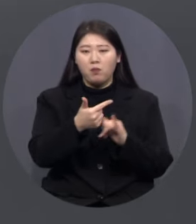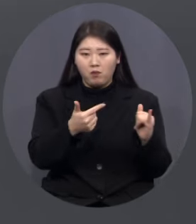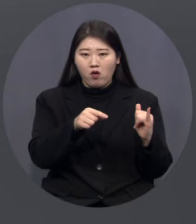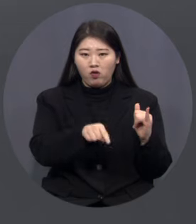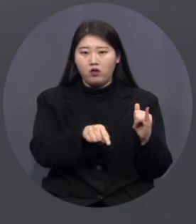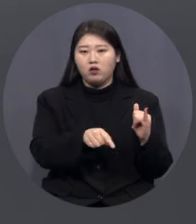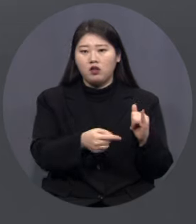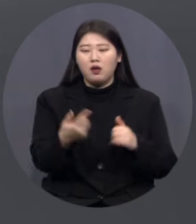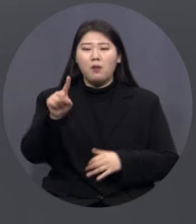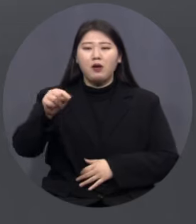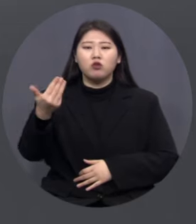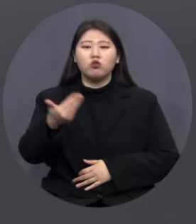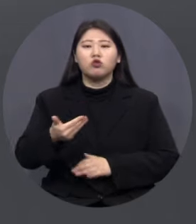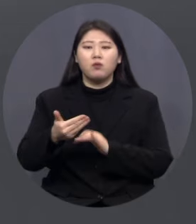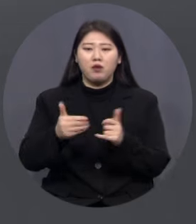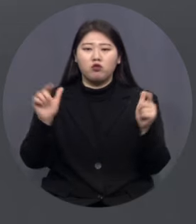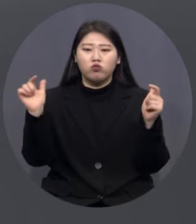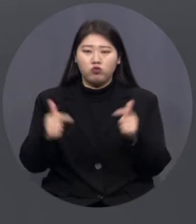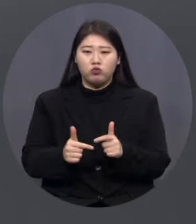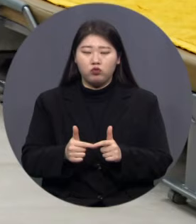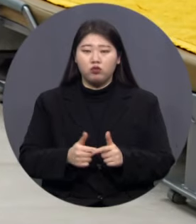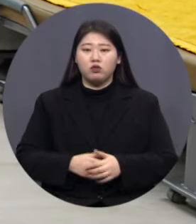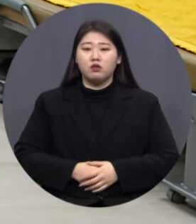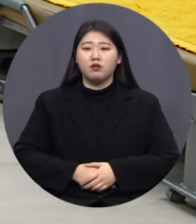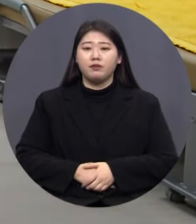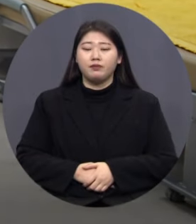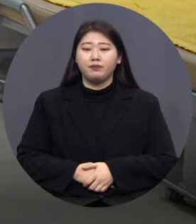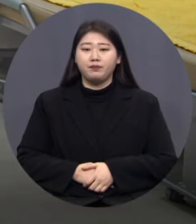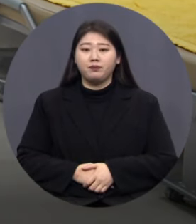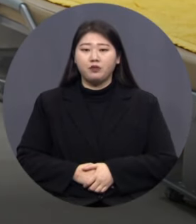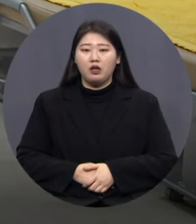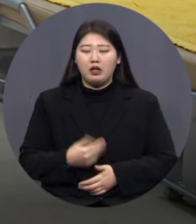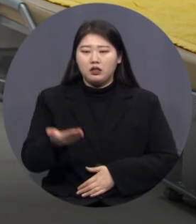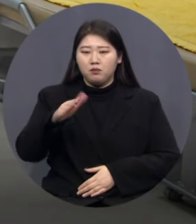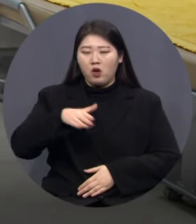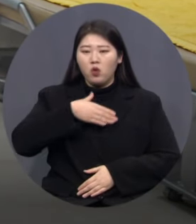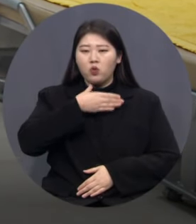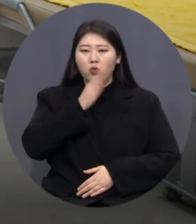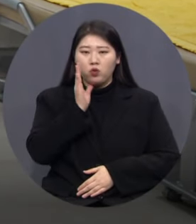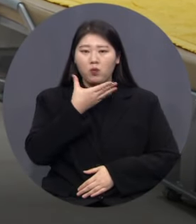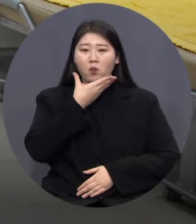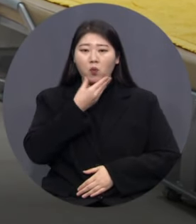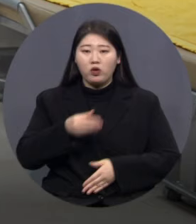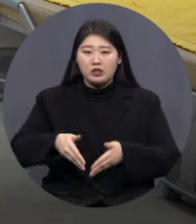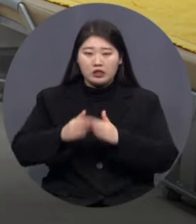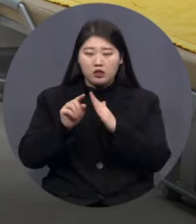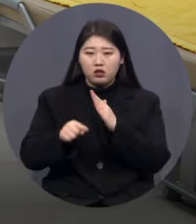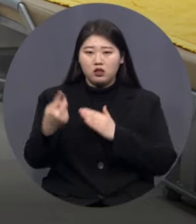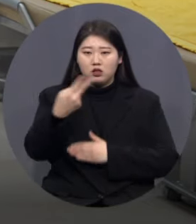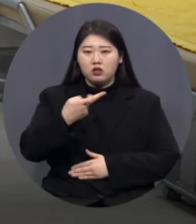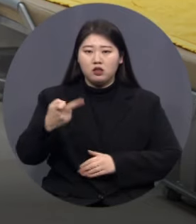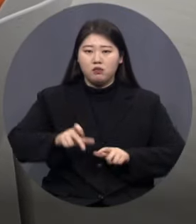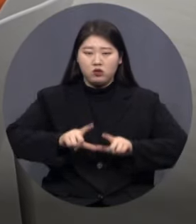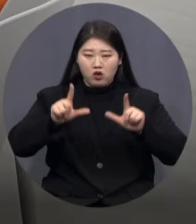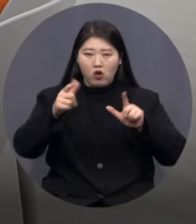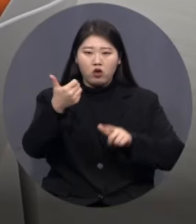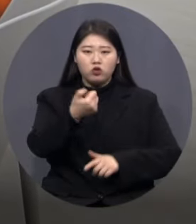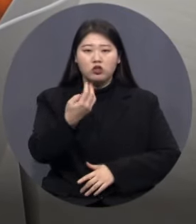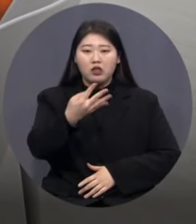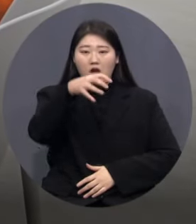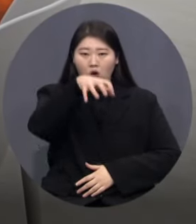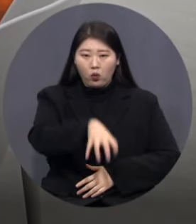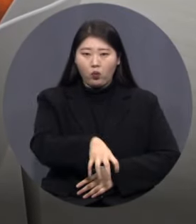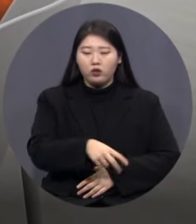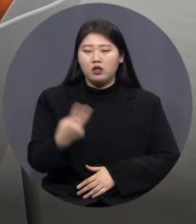10,000명으로 28% 줄었습니다 반면 노인 복지 시설은 2012년 신 네곳에서